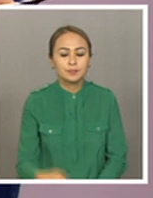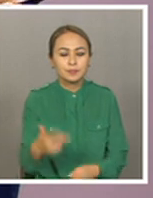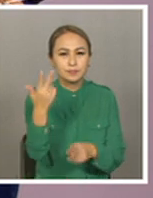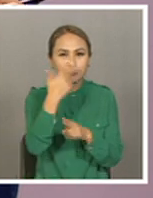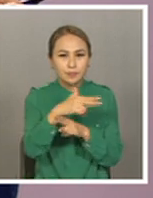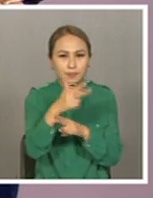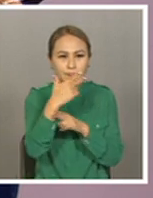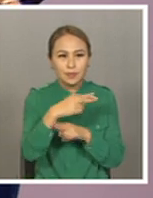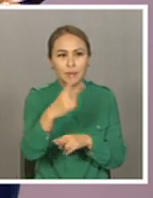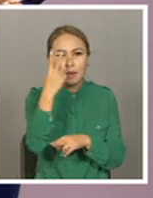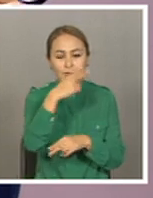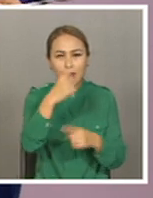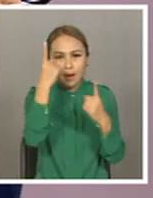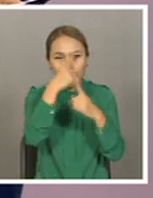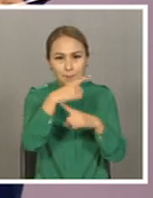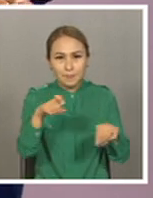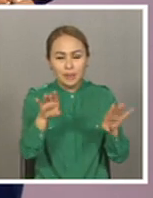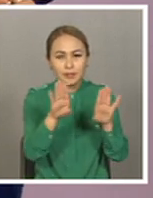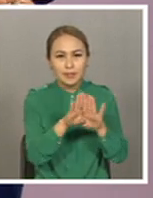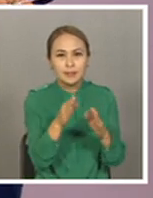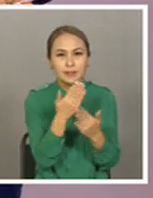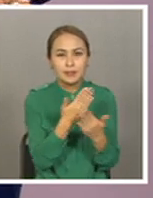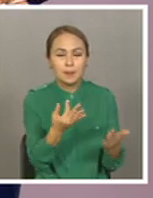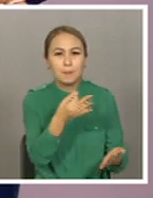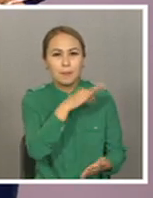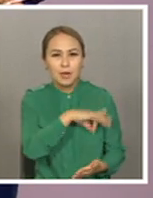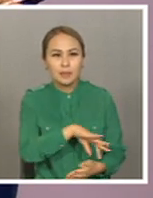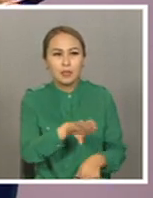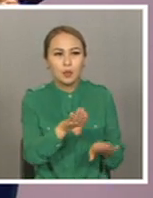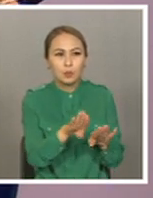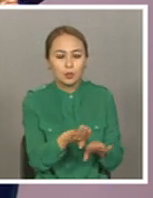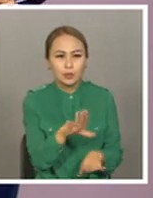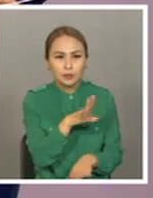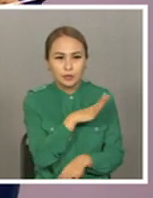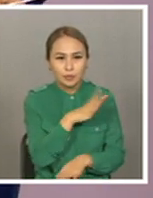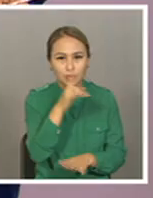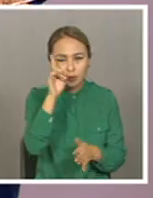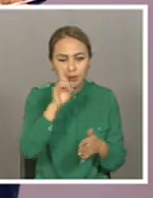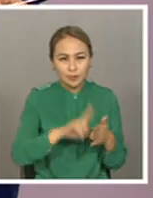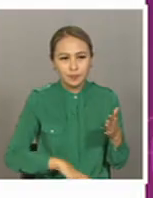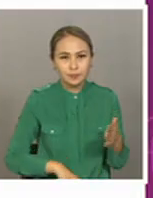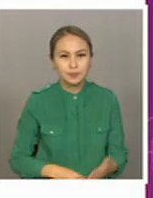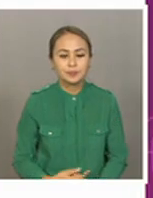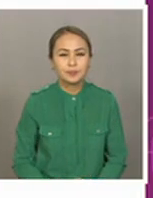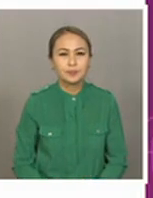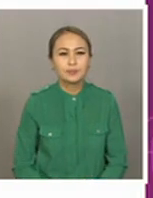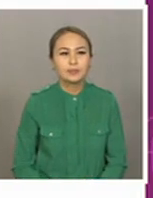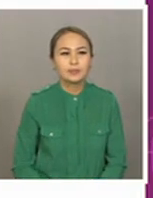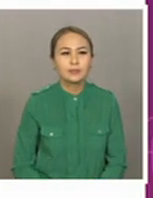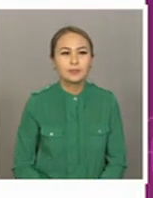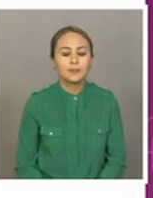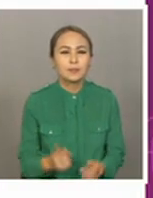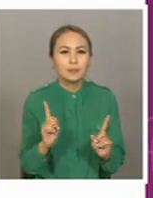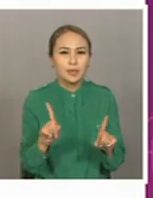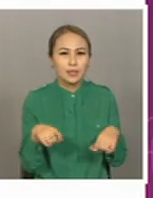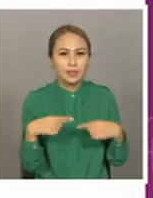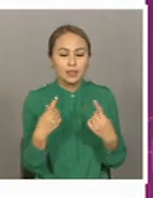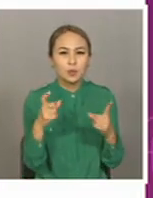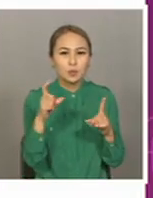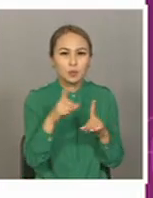Бейнематериалдағы ақпарат сендерге пайдалы болды деп ойлаймын. Сабағымызды ары қарай жалғастырайық. Берілген